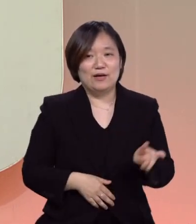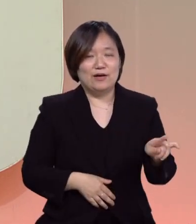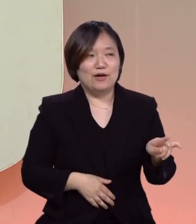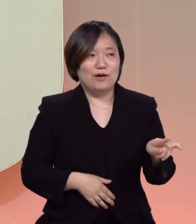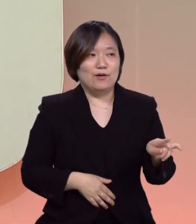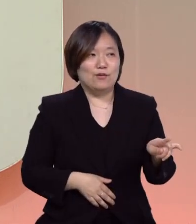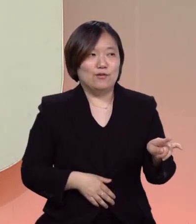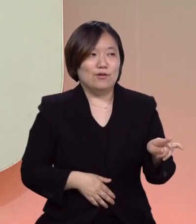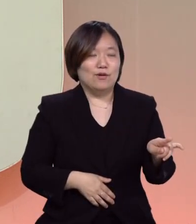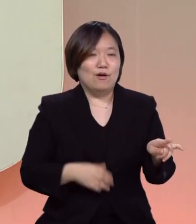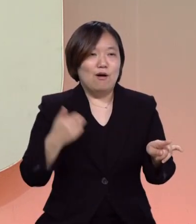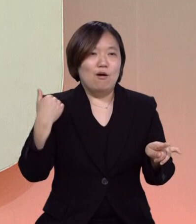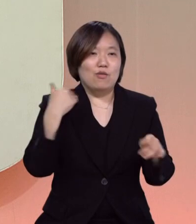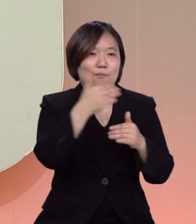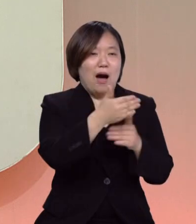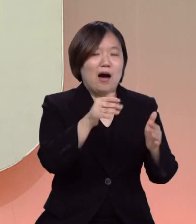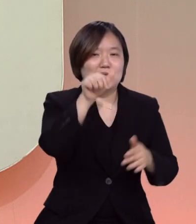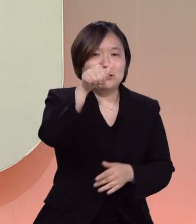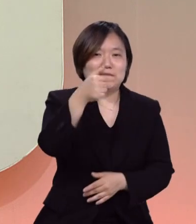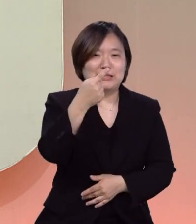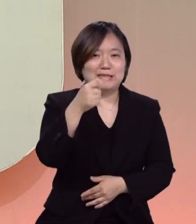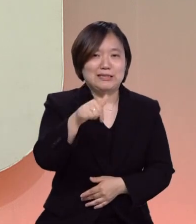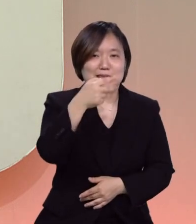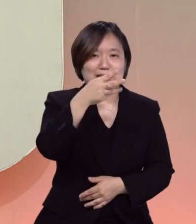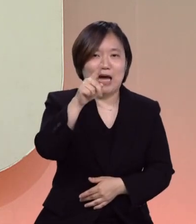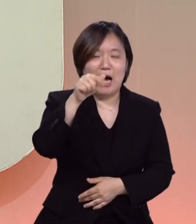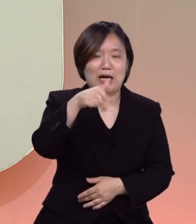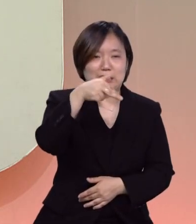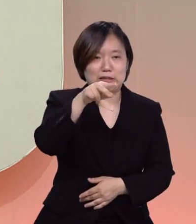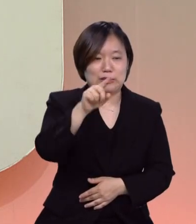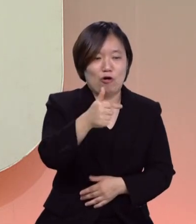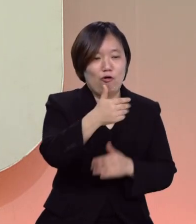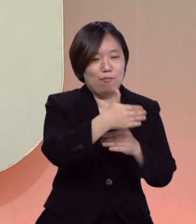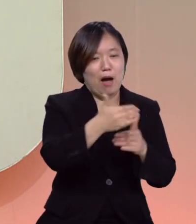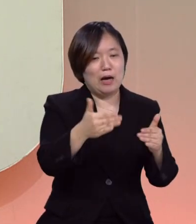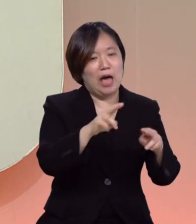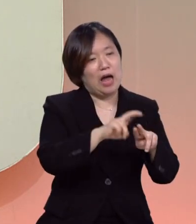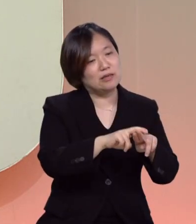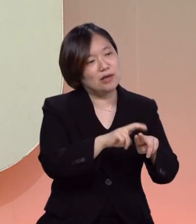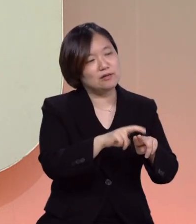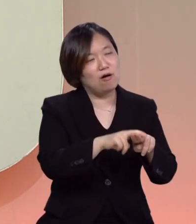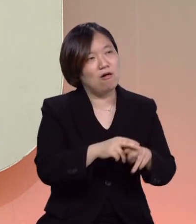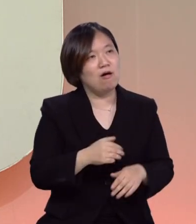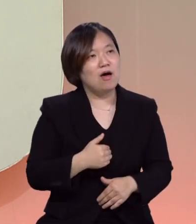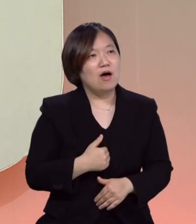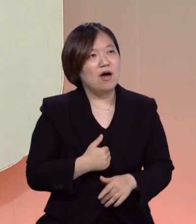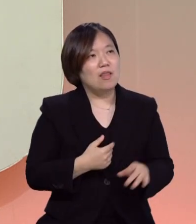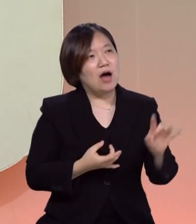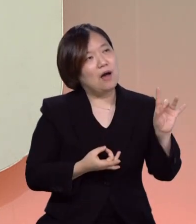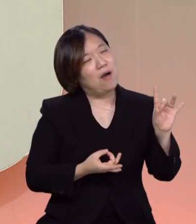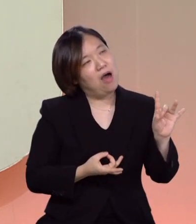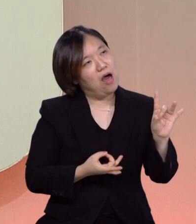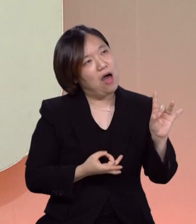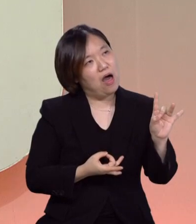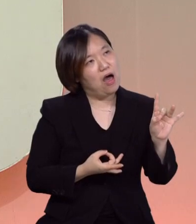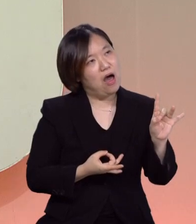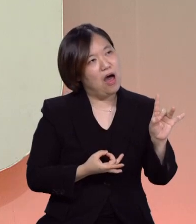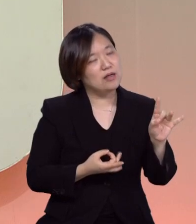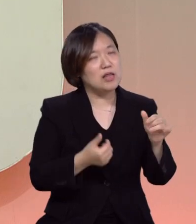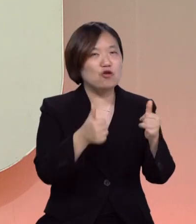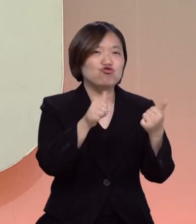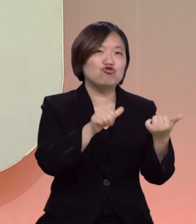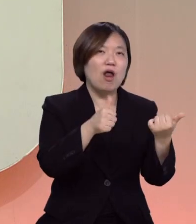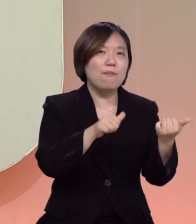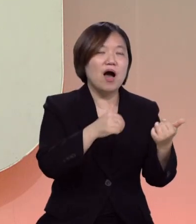극락전에 톡 하니 방에 앉아서 언제 죽나 언제 죽나 죽을 날만 이렇게 기다리고 있는데